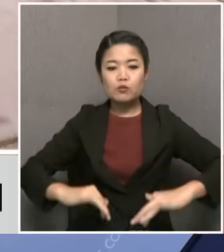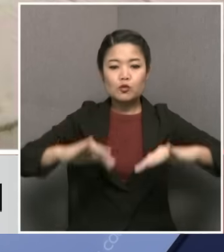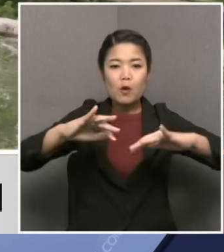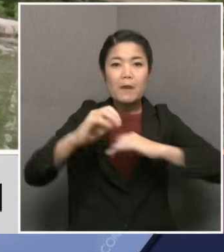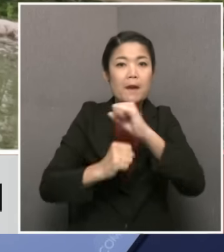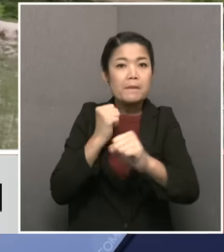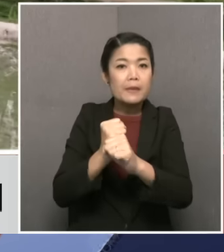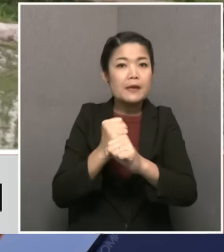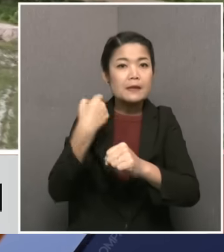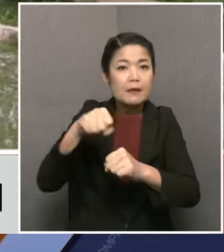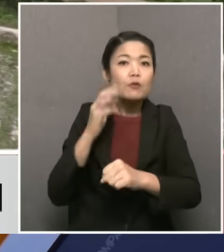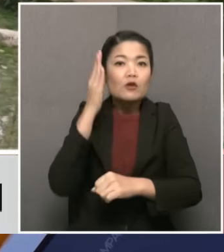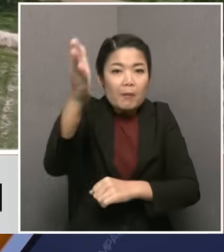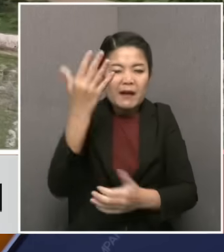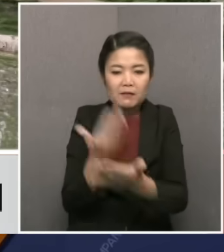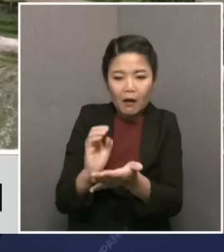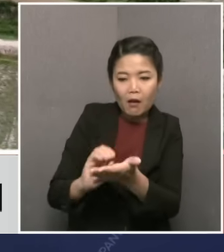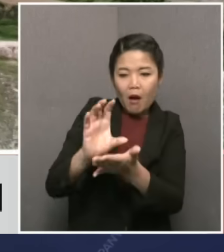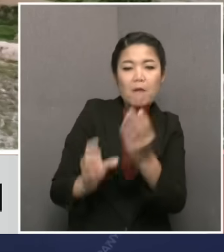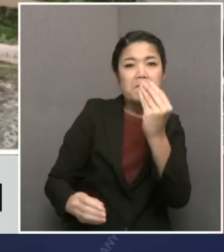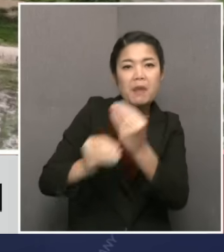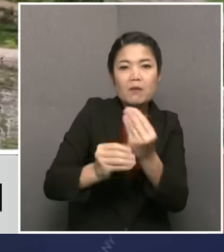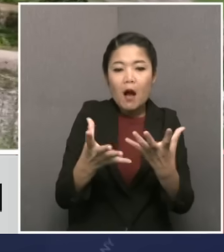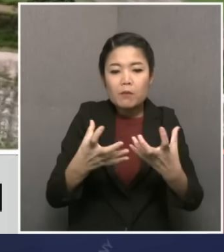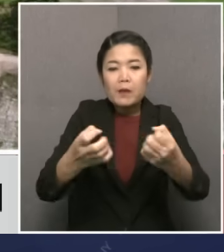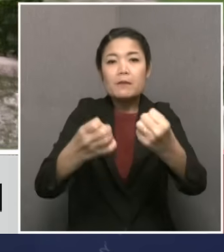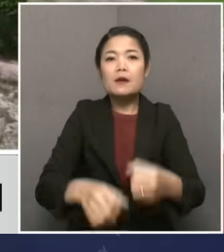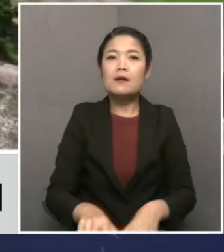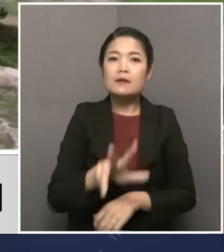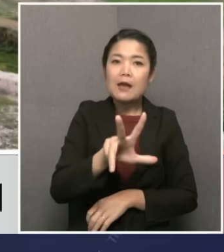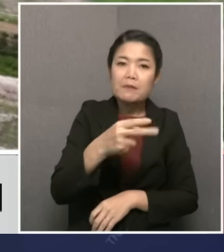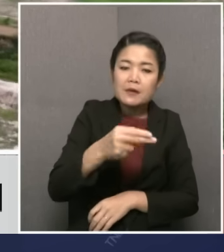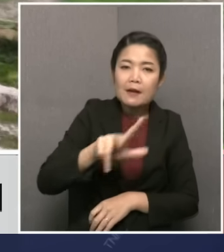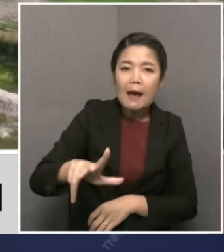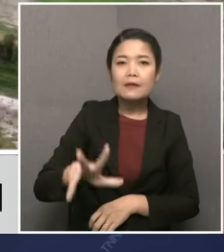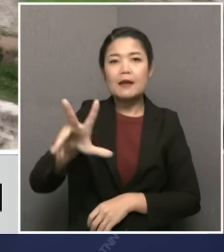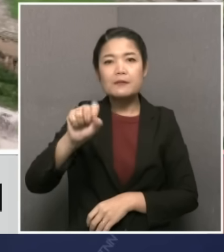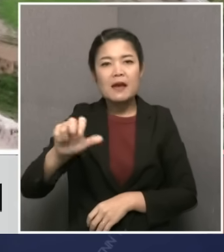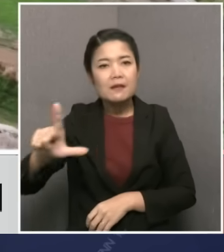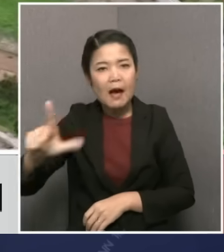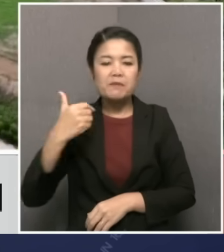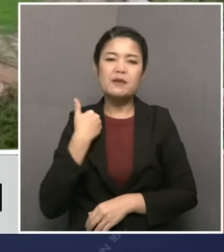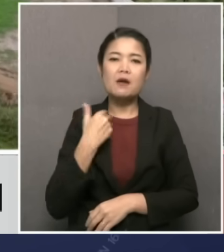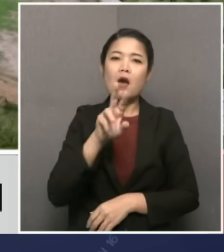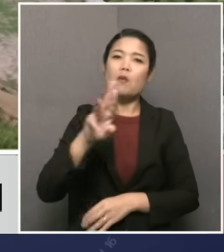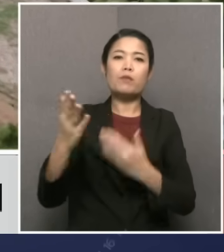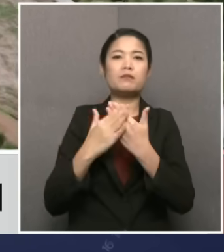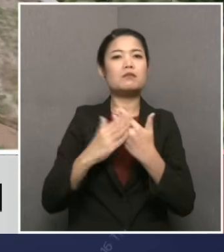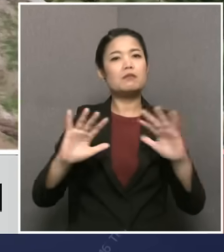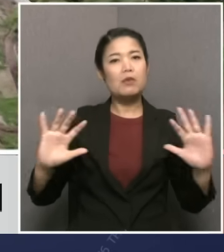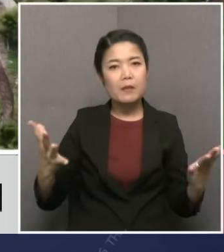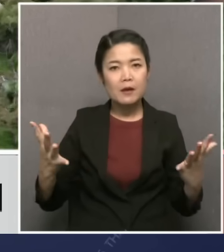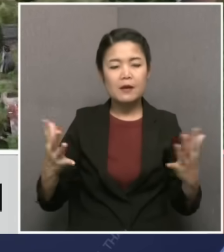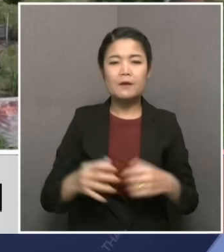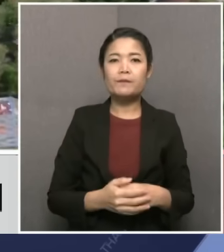านและก็ 300,000 ล้านตามลำดับนะฮะจากนี้ไป30ปีเนี่ยเราไม่มีเห็นมั้ยก็คือเห็นว่าระบบเตือนภัยมันมีความสำคั